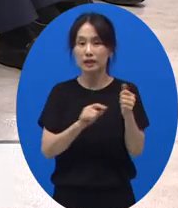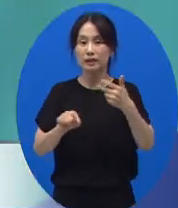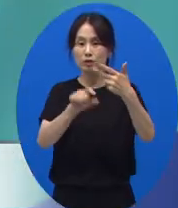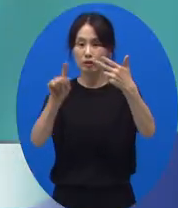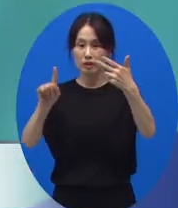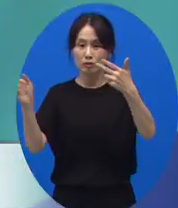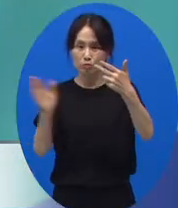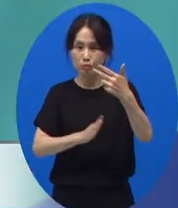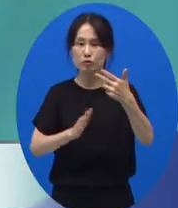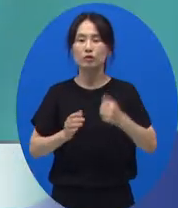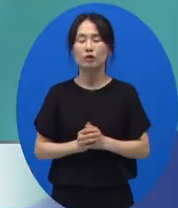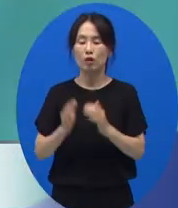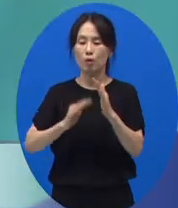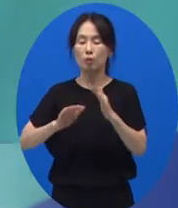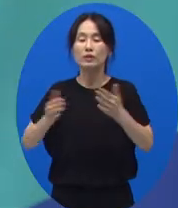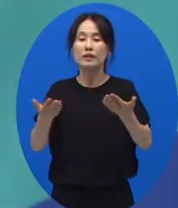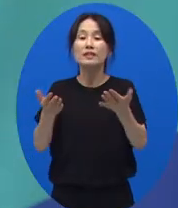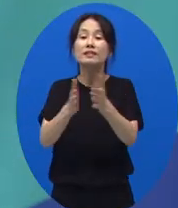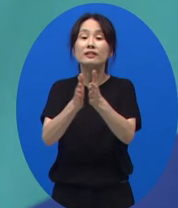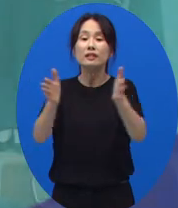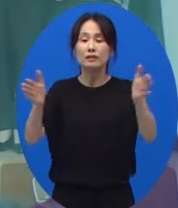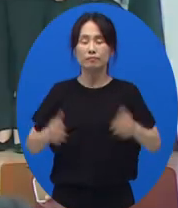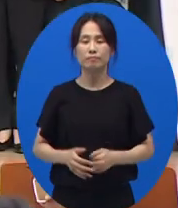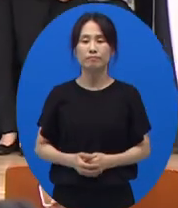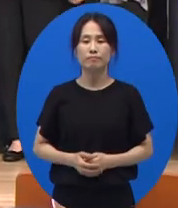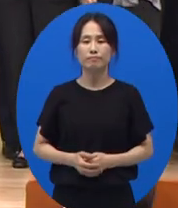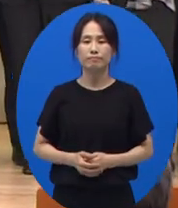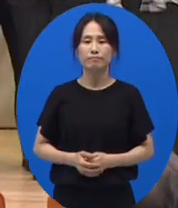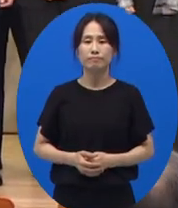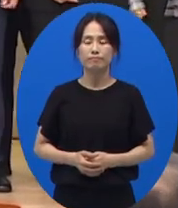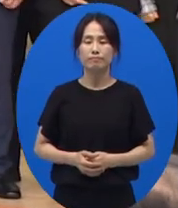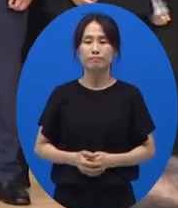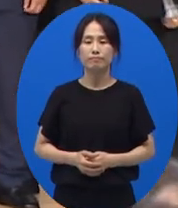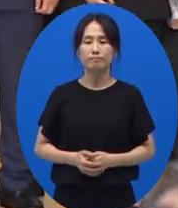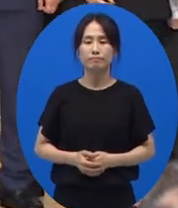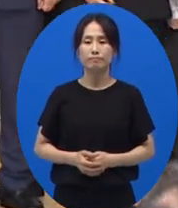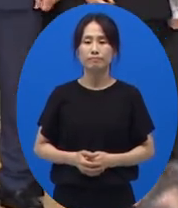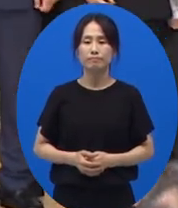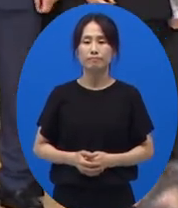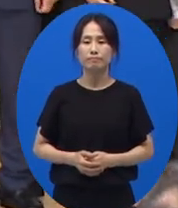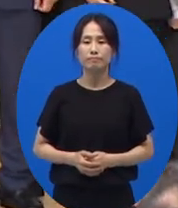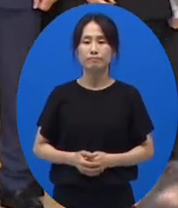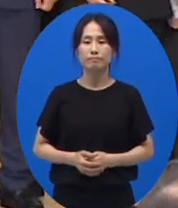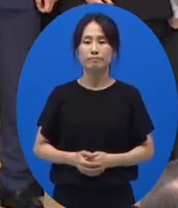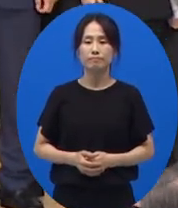7월 1일부터 민선 8기 공식 업무에 돌입합니다. 경기지TV 이슬비입니다.